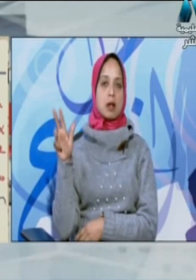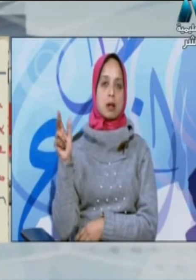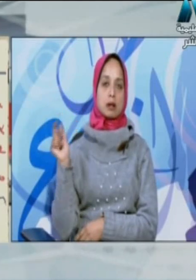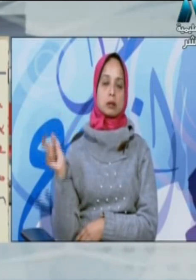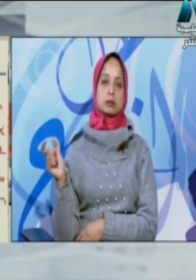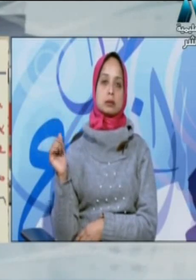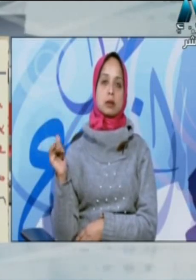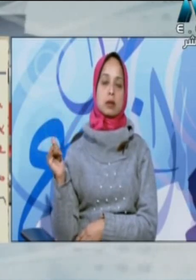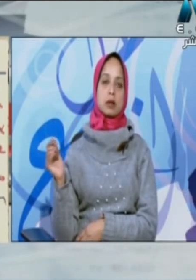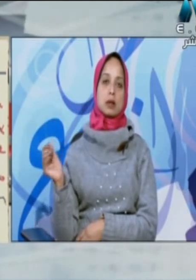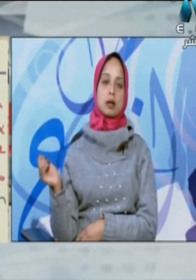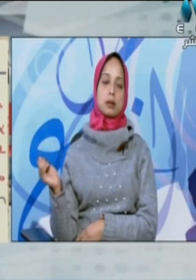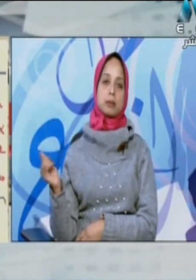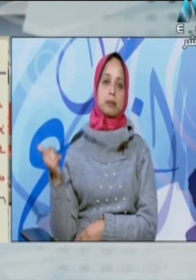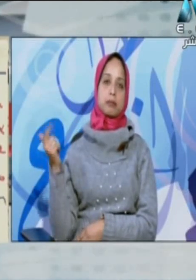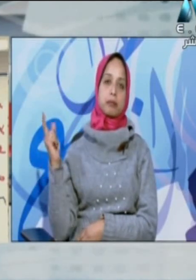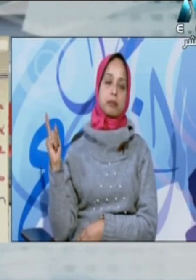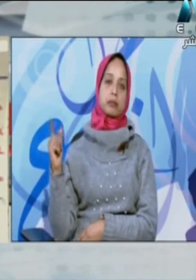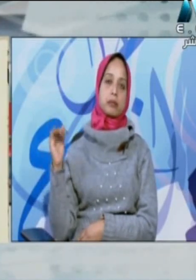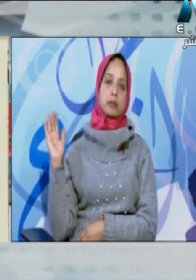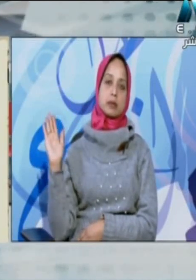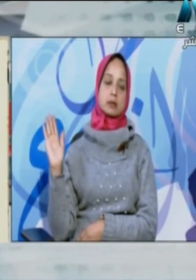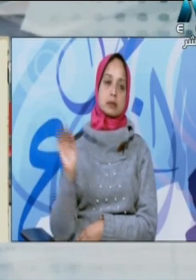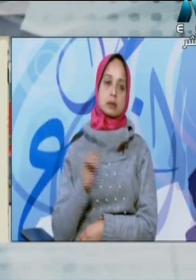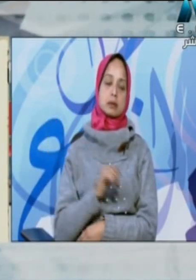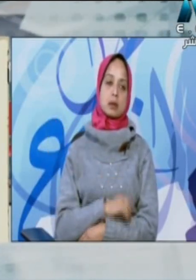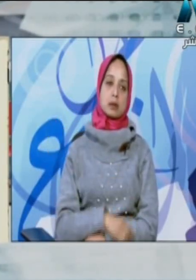الملك. طب نخلينا مع بعض بقى كده لحظة واحدة.